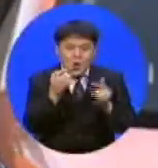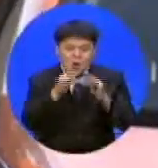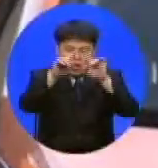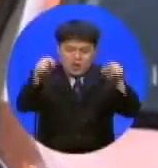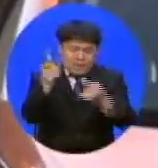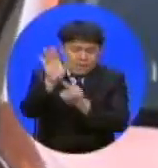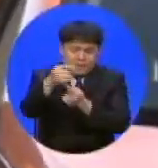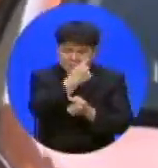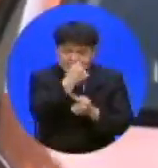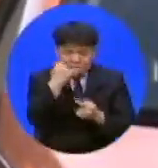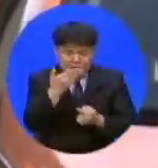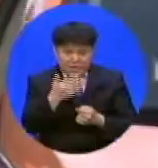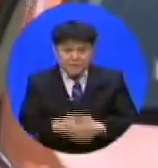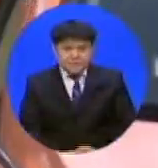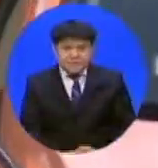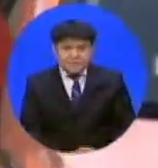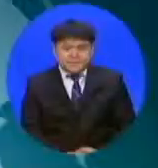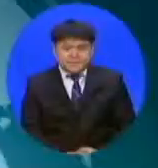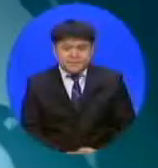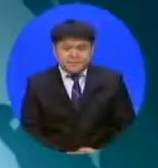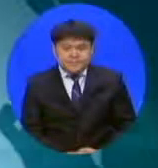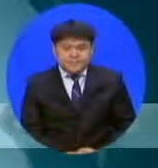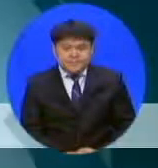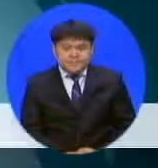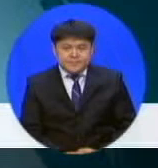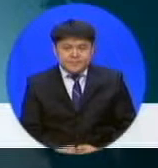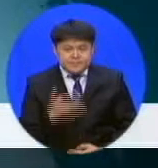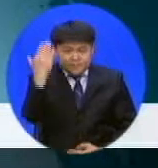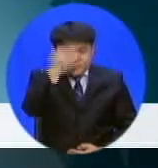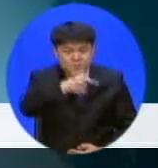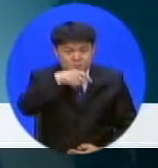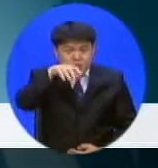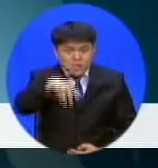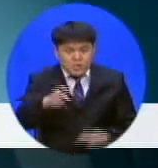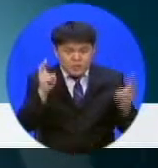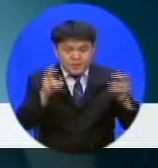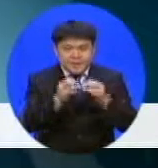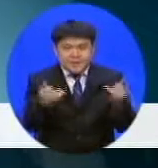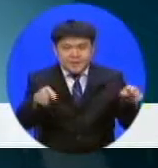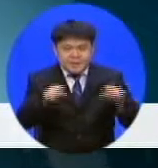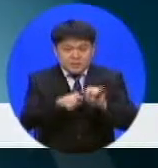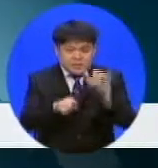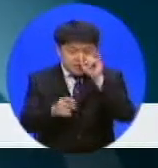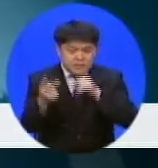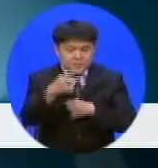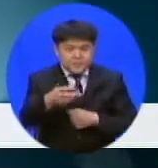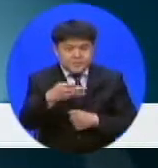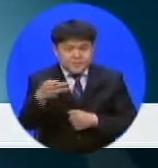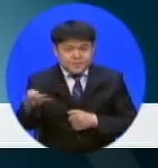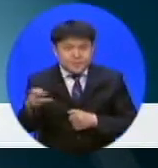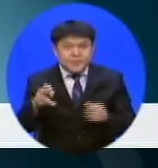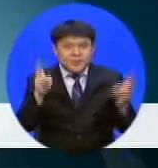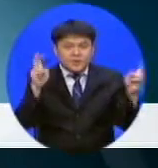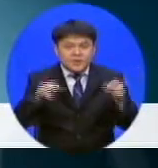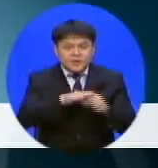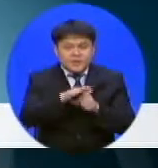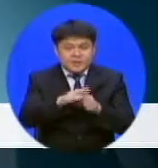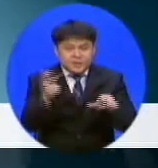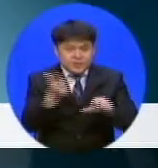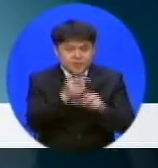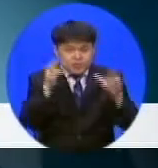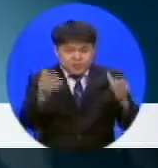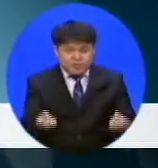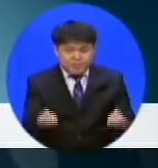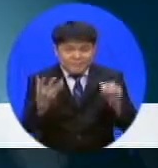홈페이지에서 확인할 수 있습니다. 여수 지역의 기업인들이 함께하는 2013 기업사랑 주간 한마당